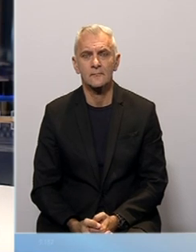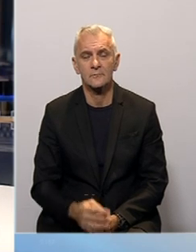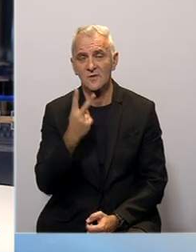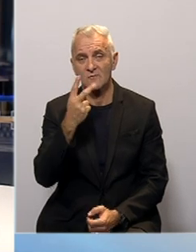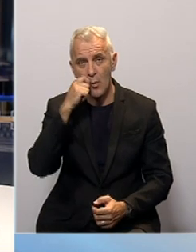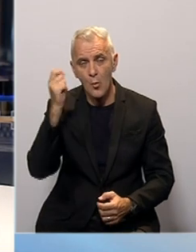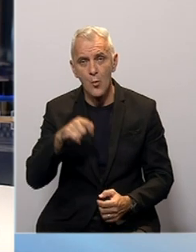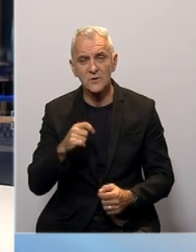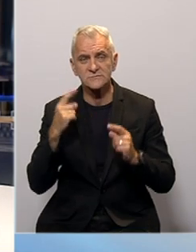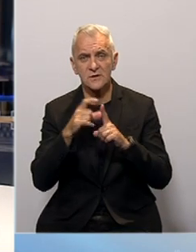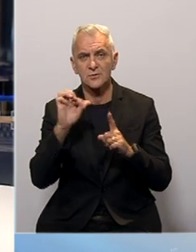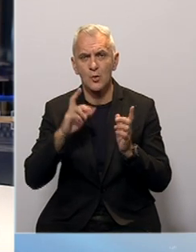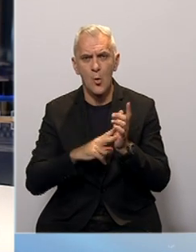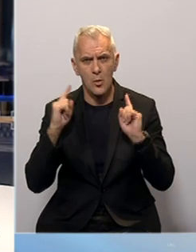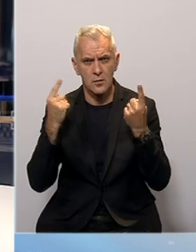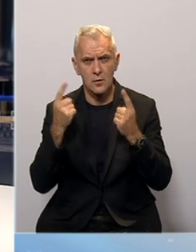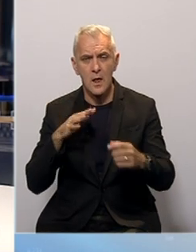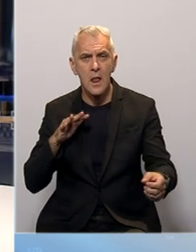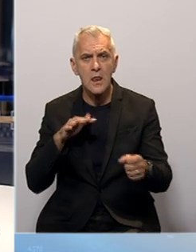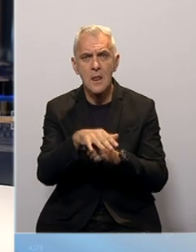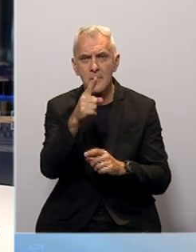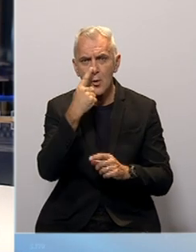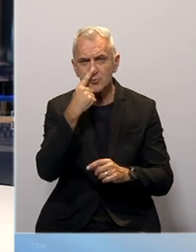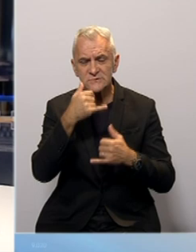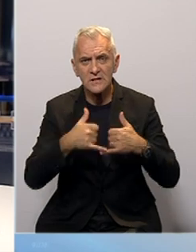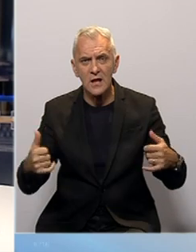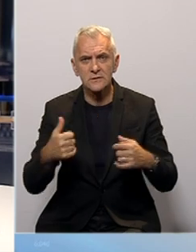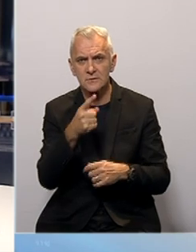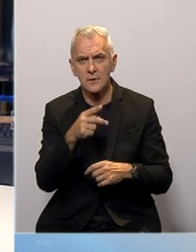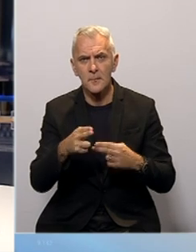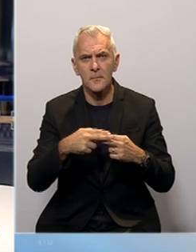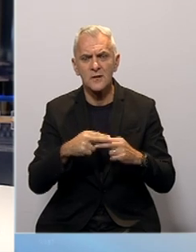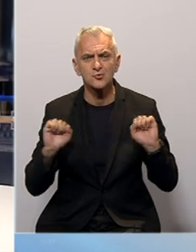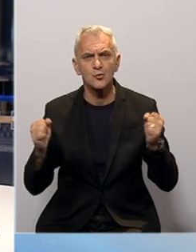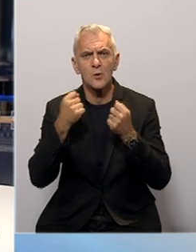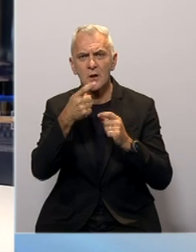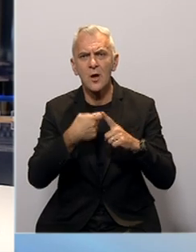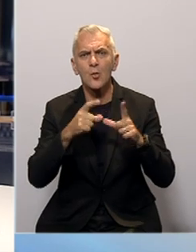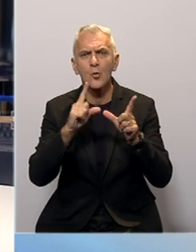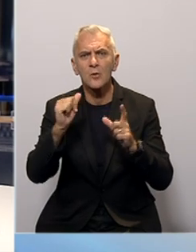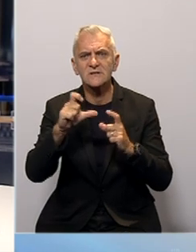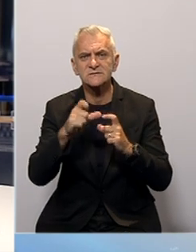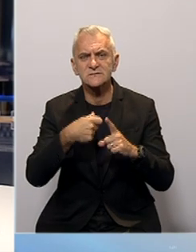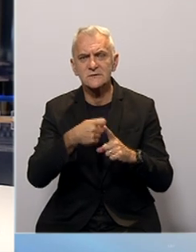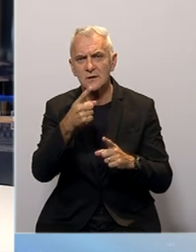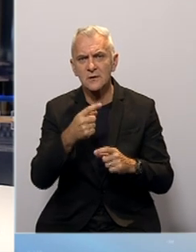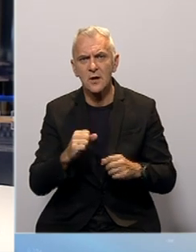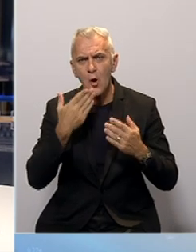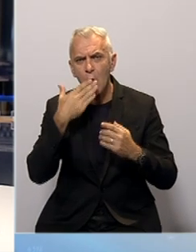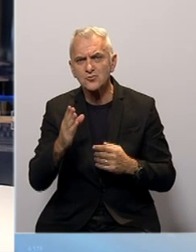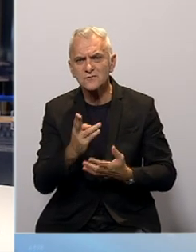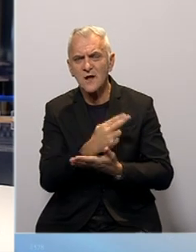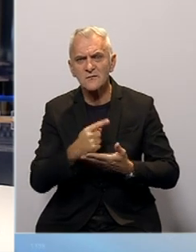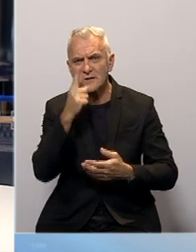Dvije ukrajinske bespilotne letjelice napale su ruski grad u Kurskoj oblasti blizu nuklearne elektrane Kursk, oštetivši administrativne